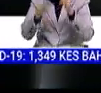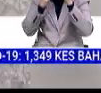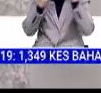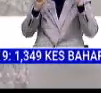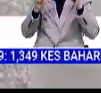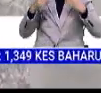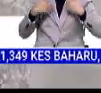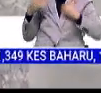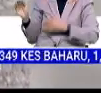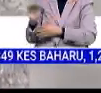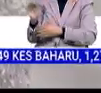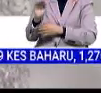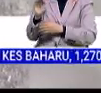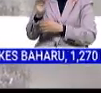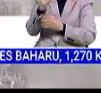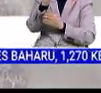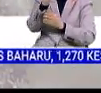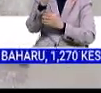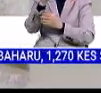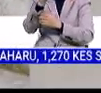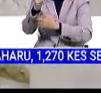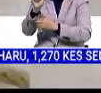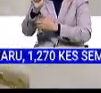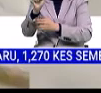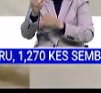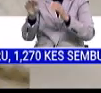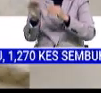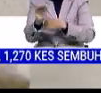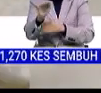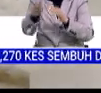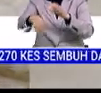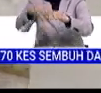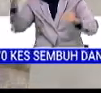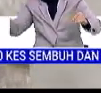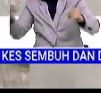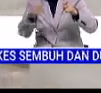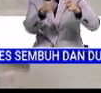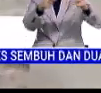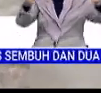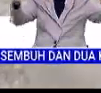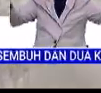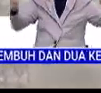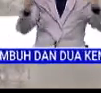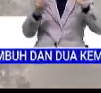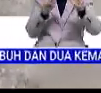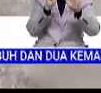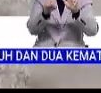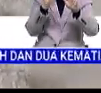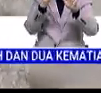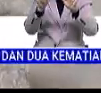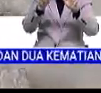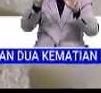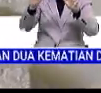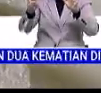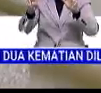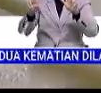apabila terdapat seekor ular sawa. Setelah ular itu dikeluarkan, panjangnya kira-kira 3.6 meter.